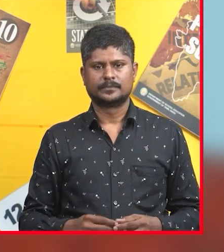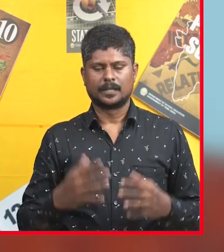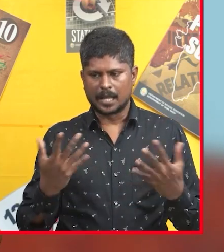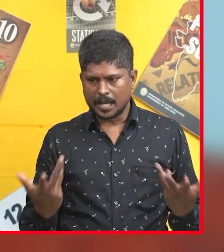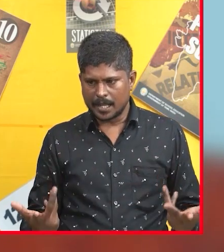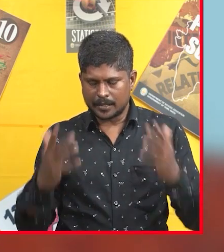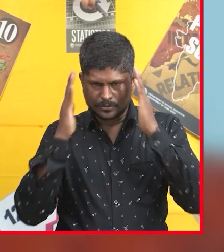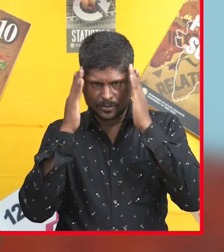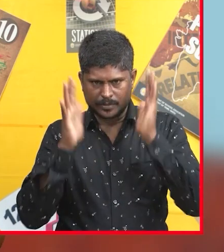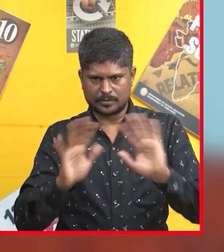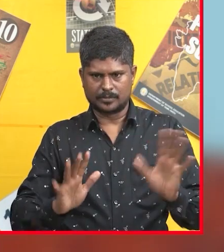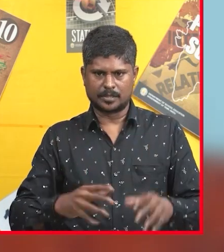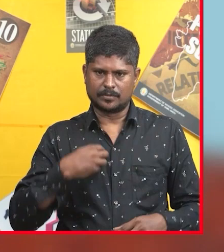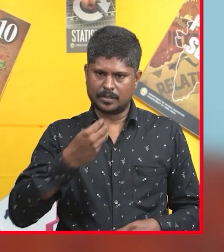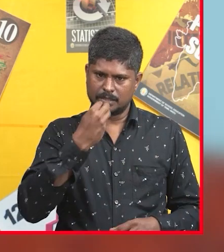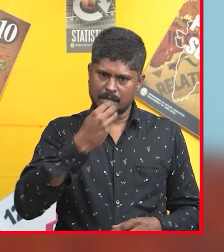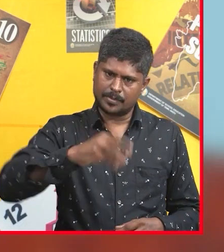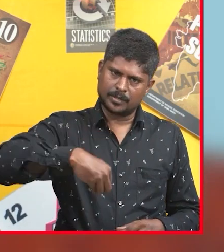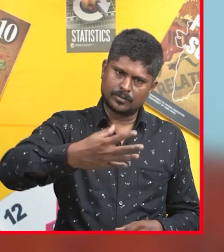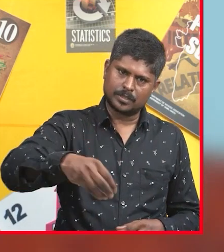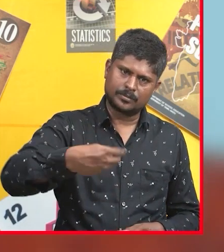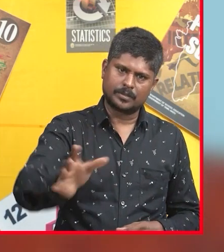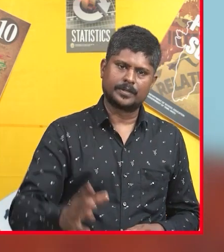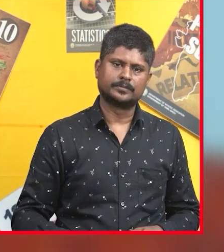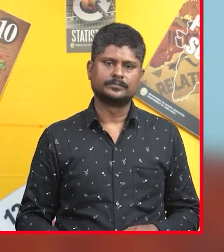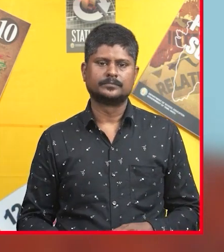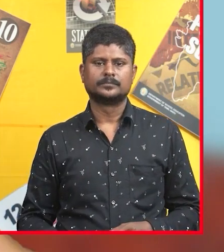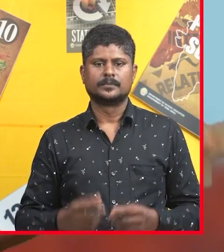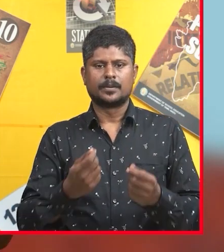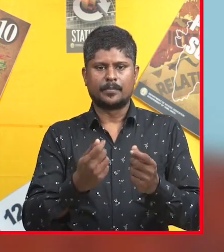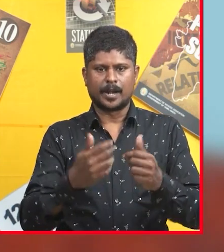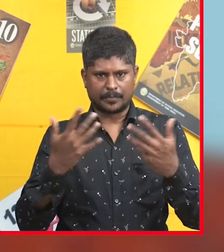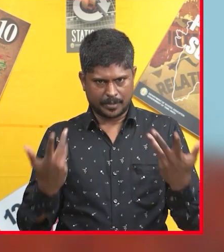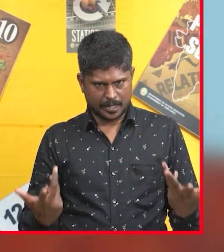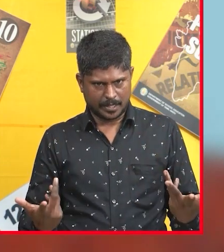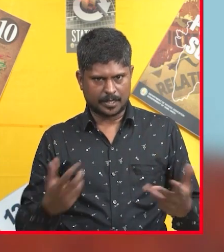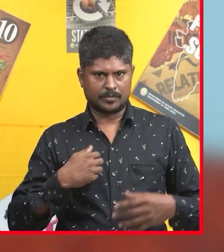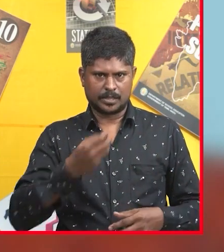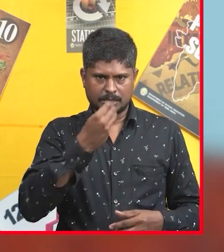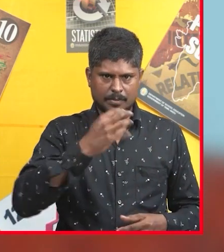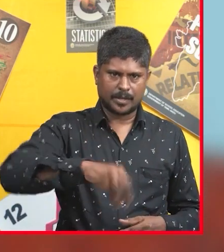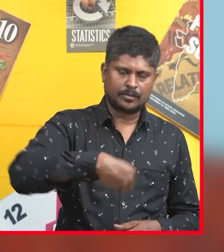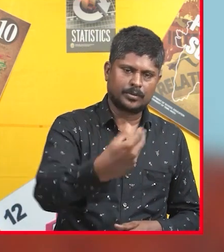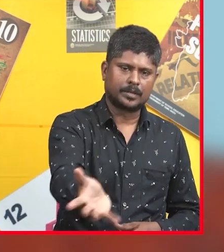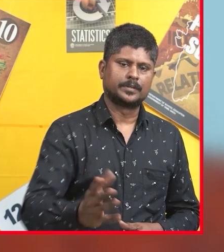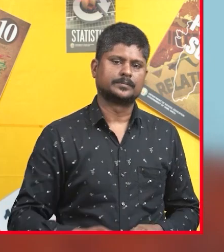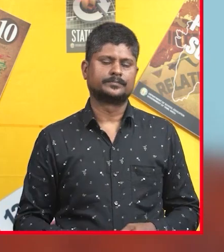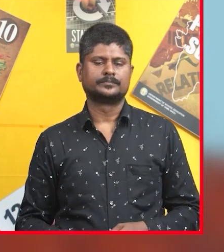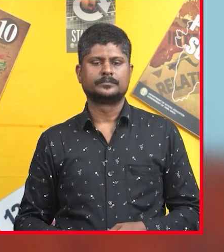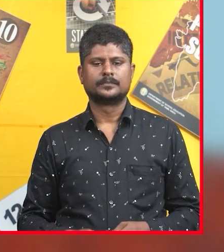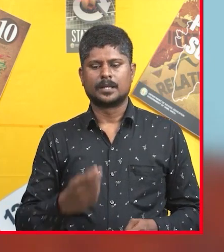சொல்லி வர்றவங்களுக்கு வாரி வாரி வழங்கி வழங்கி அவர்கிட்ட செல்வம் இல்லாம போயிருச்சான் சரிங்களா. செல்வம்